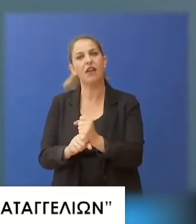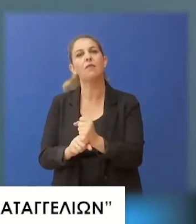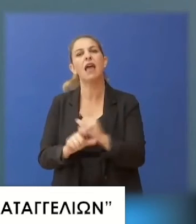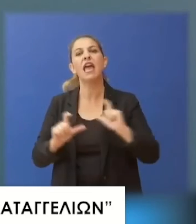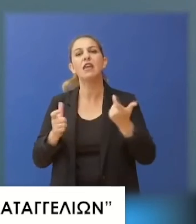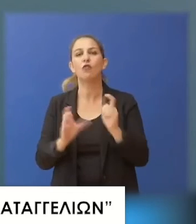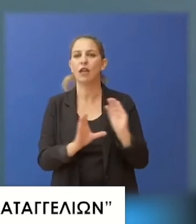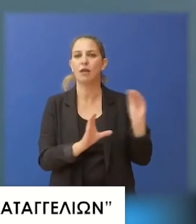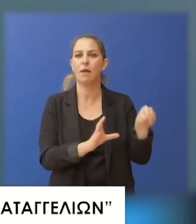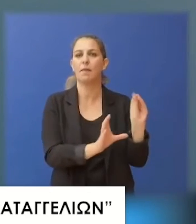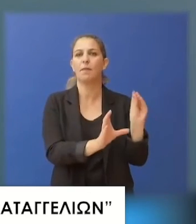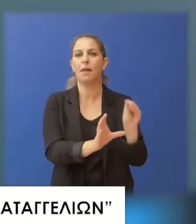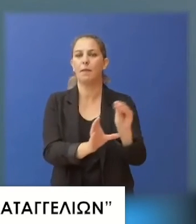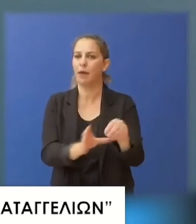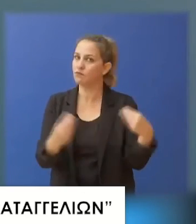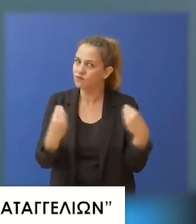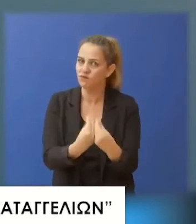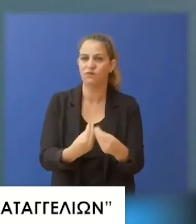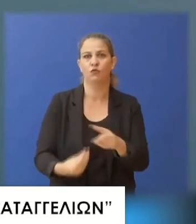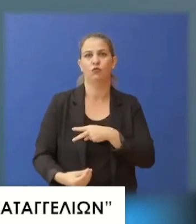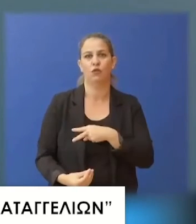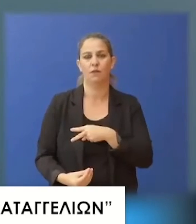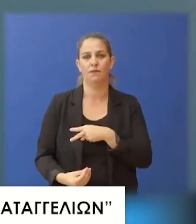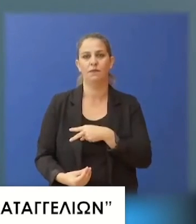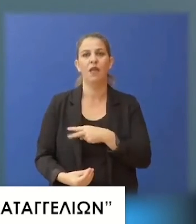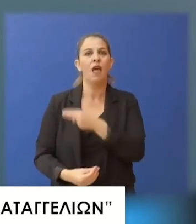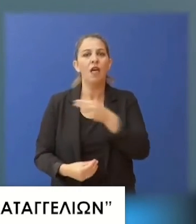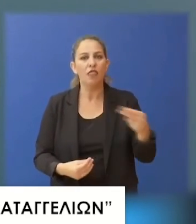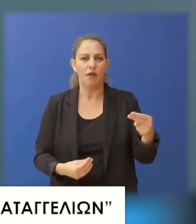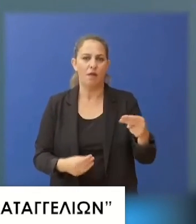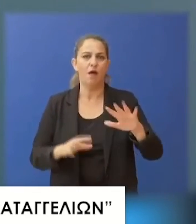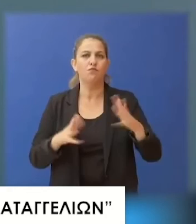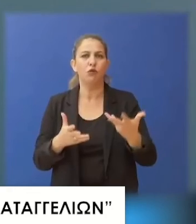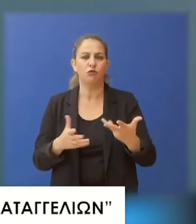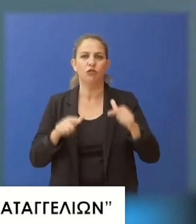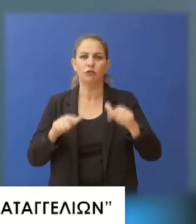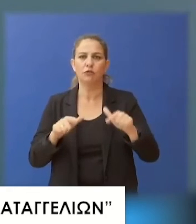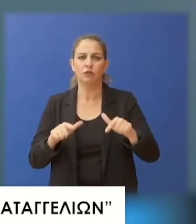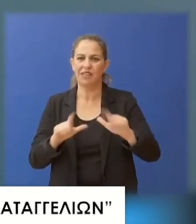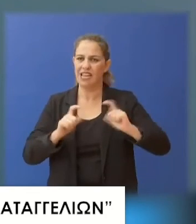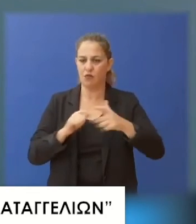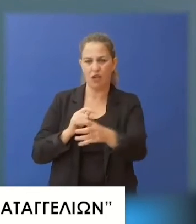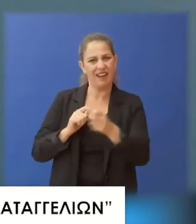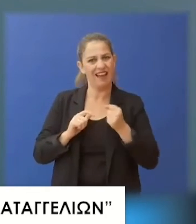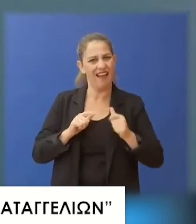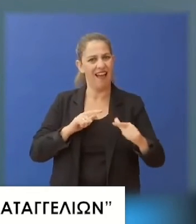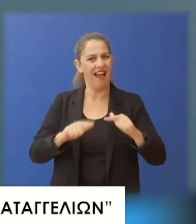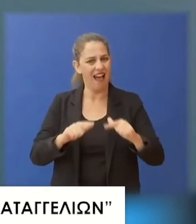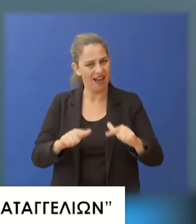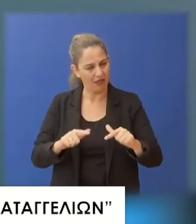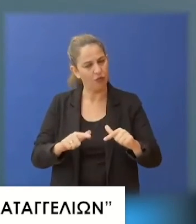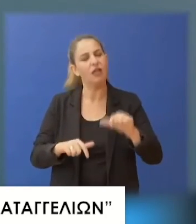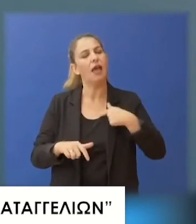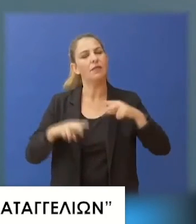στις κατάλληλες για αυτά οικογένειες. Σημειώνεται ότι για την ενίσχυση του θεσμού της αναδοχής η κυβέρνηση προχώρησε σε τρεις βασικές αλλαγές του